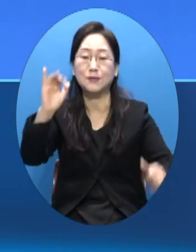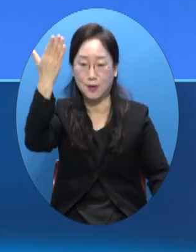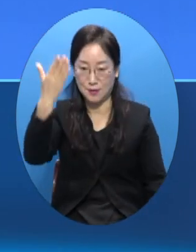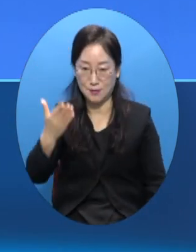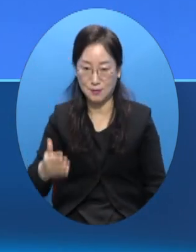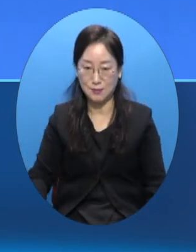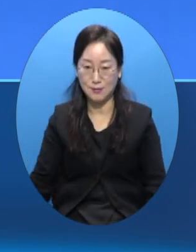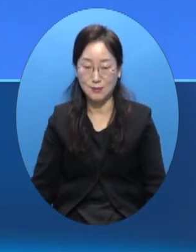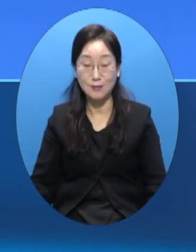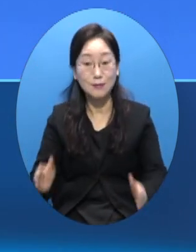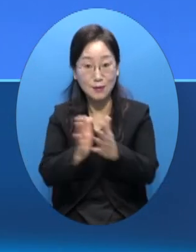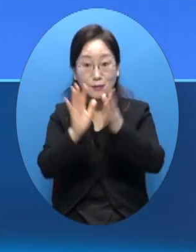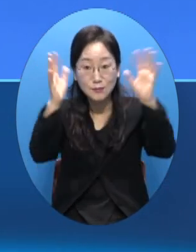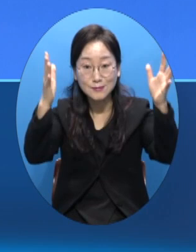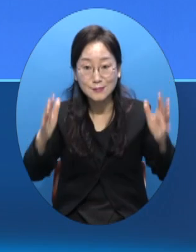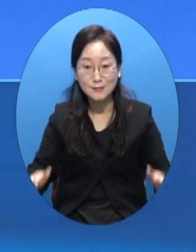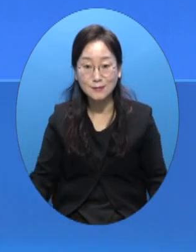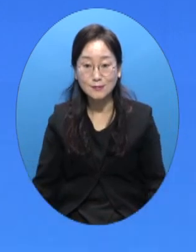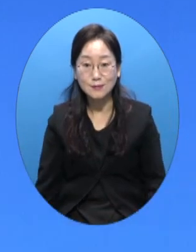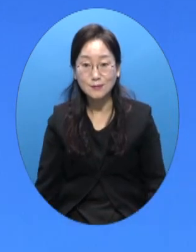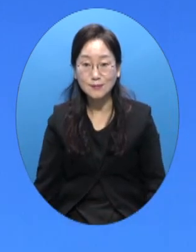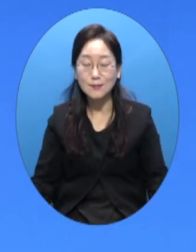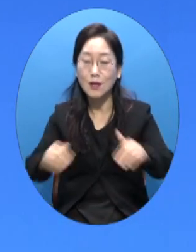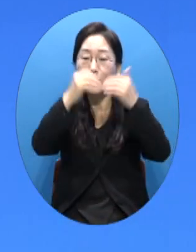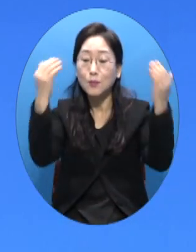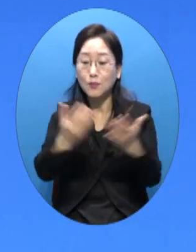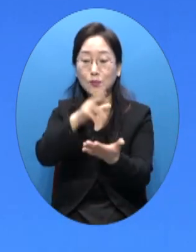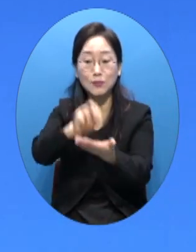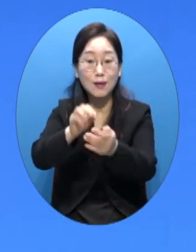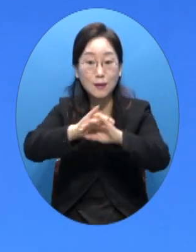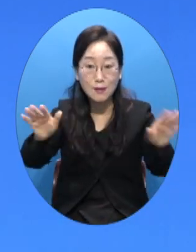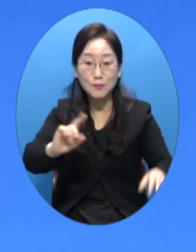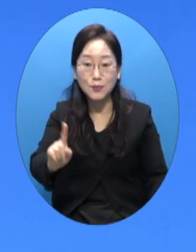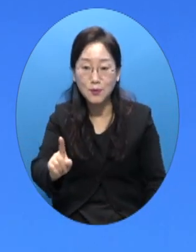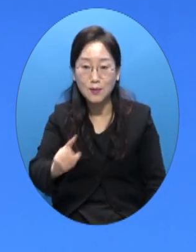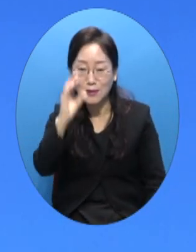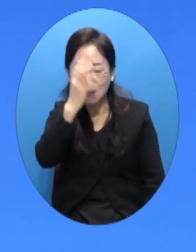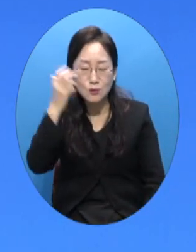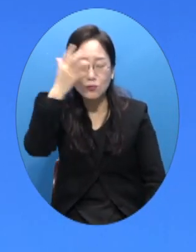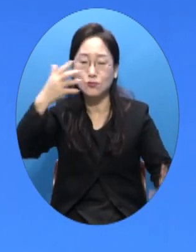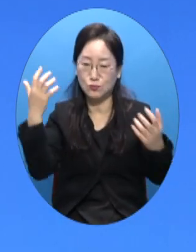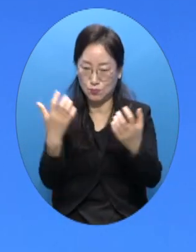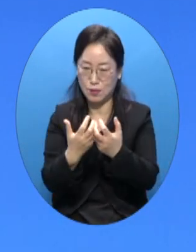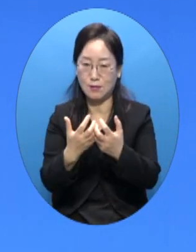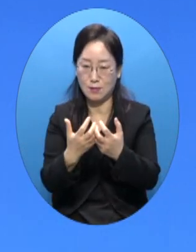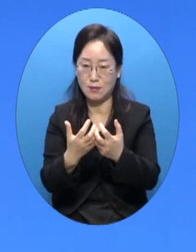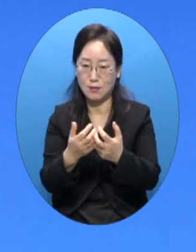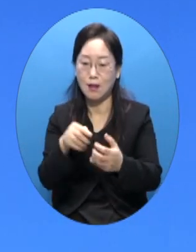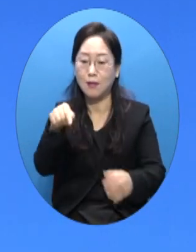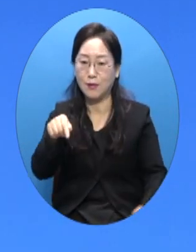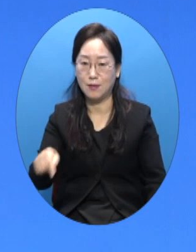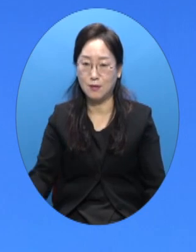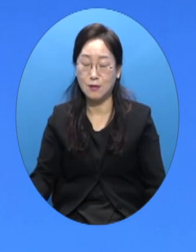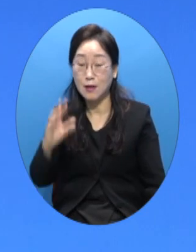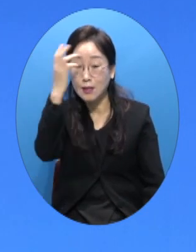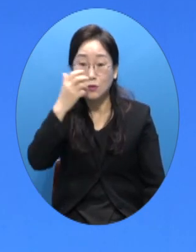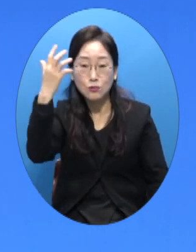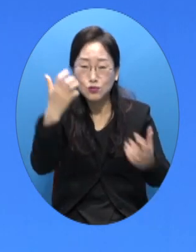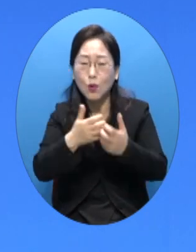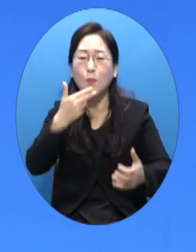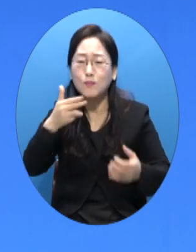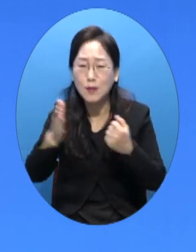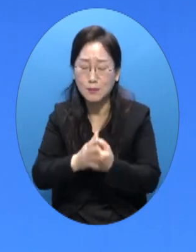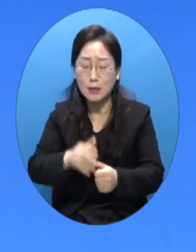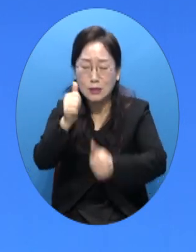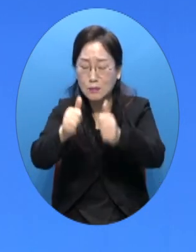하시니라 할렐루야 아멘 모든 문제 해결의 비결이 성령 충만해 있습니다 성령 충만하지 않으니까 시험에 들고